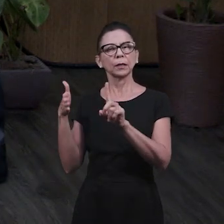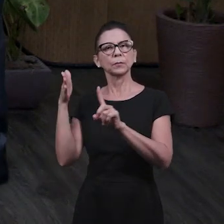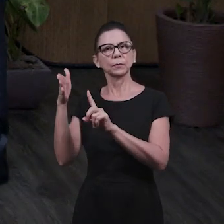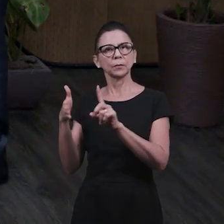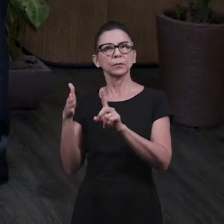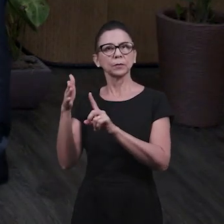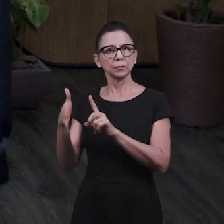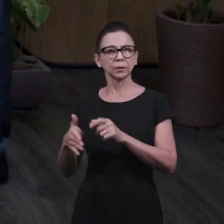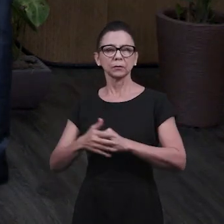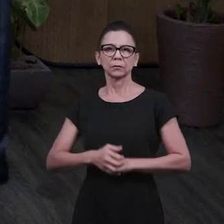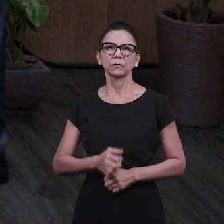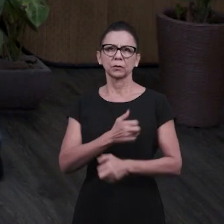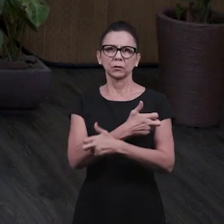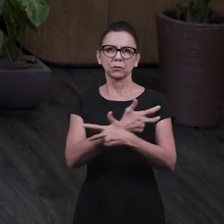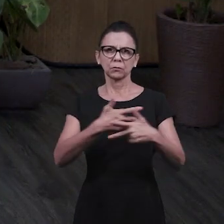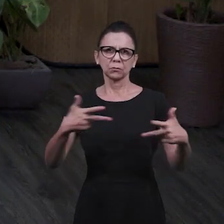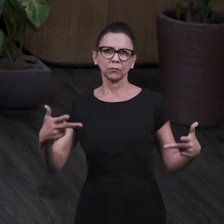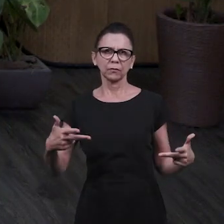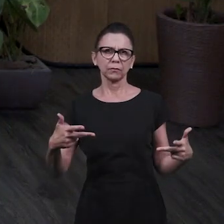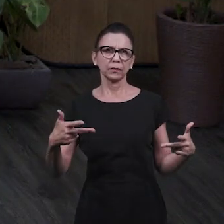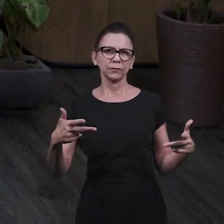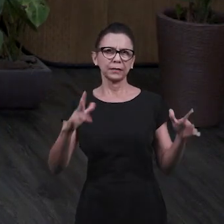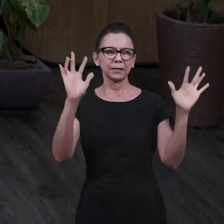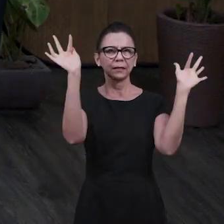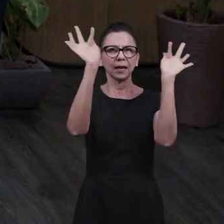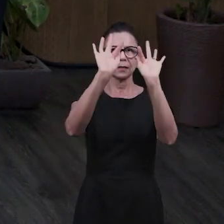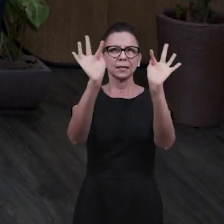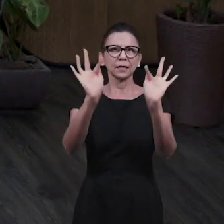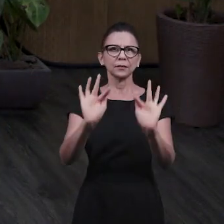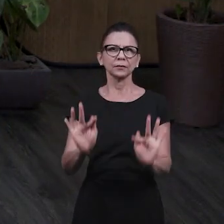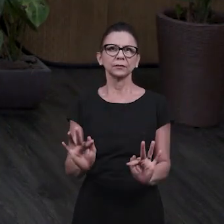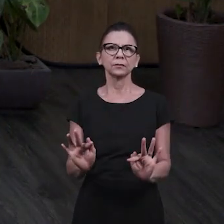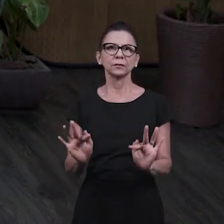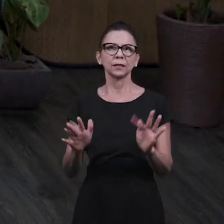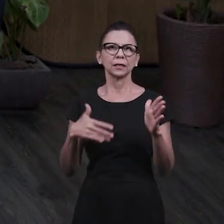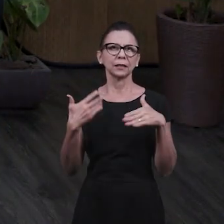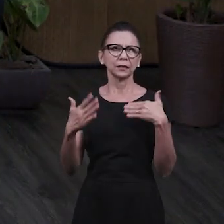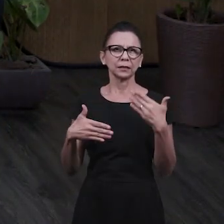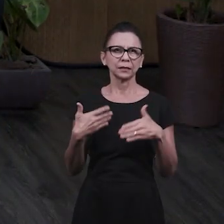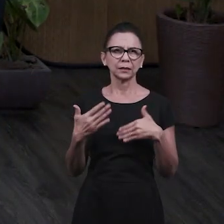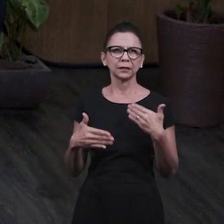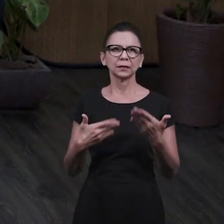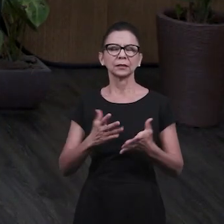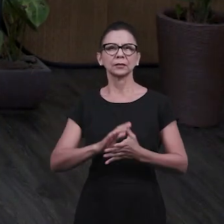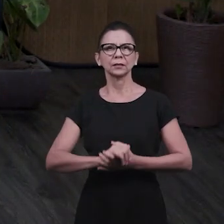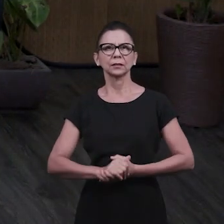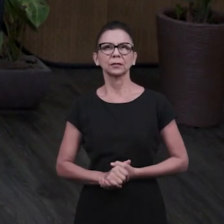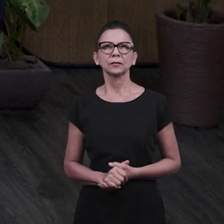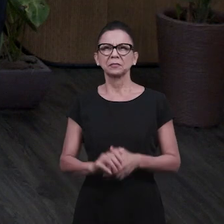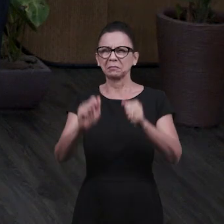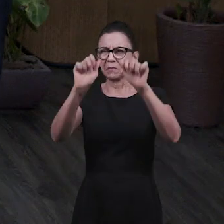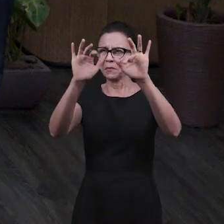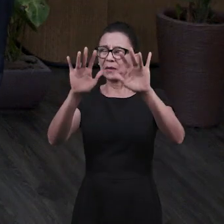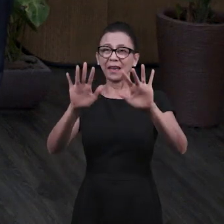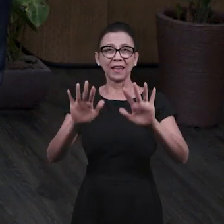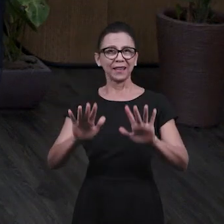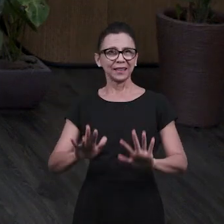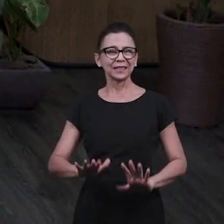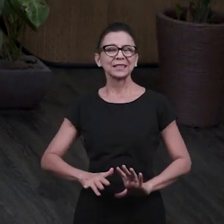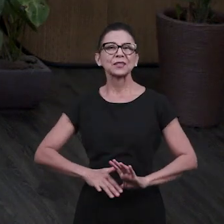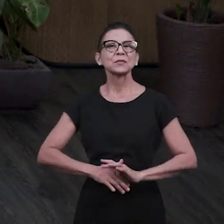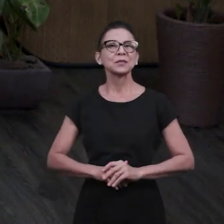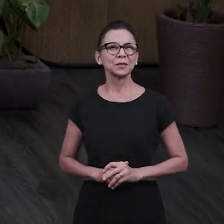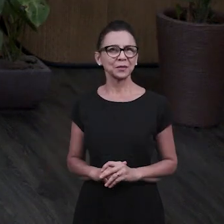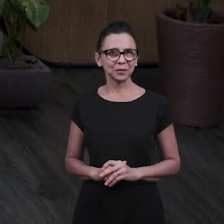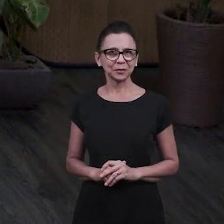message bienheureux l'homme, et il a proféré toutes les béatitudes dans cet endroit. En revenant à